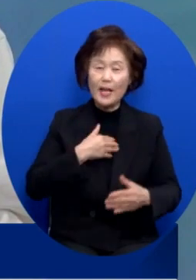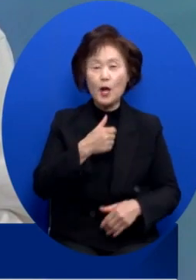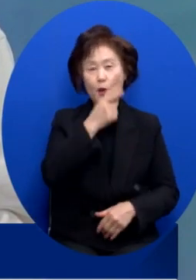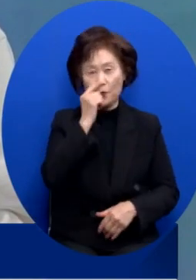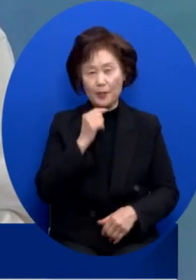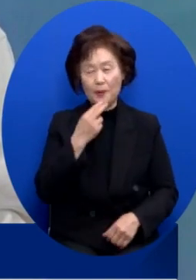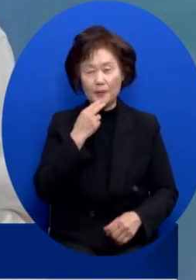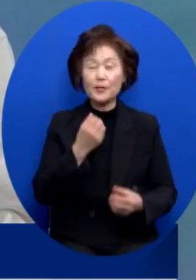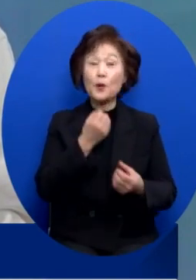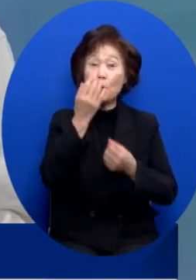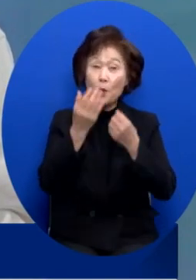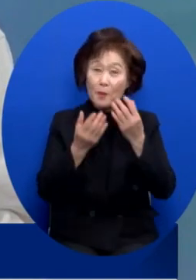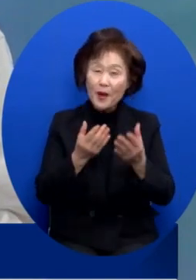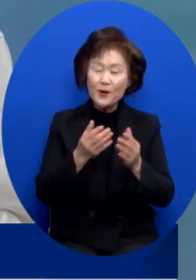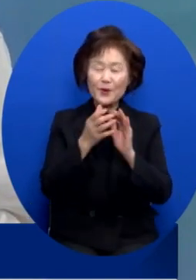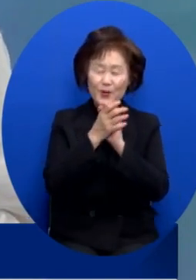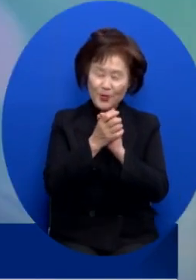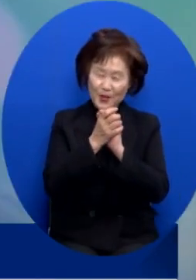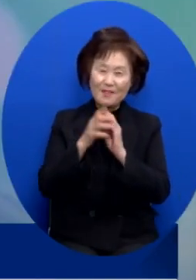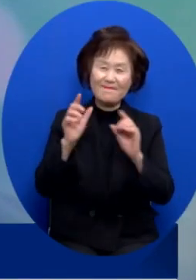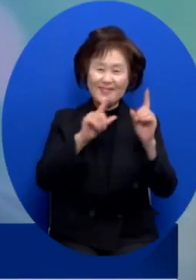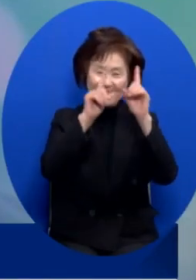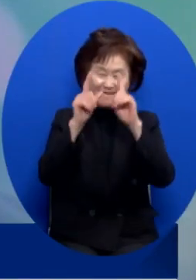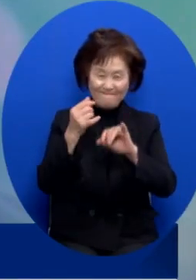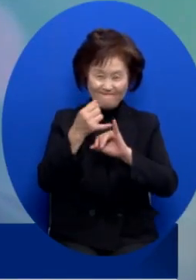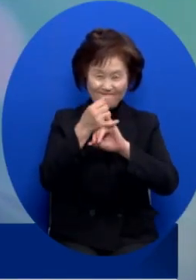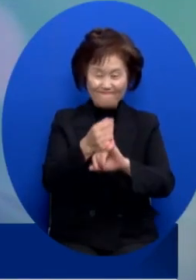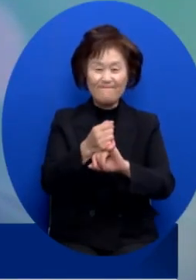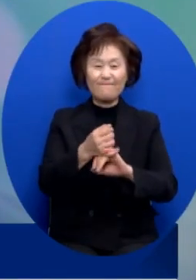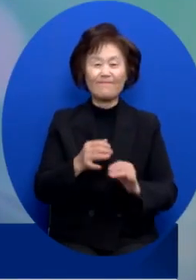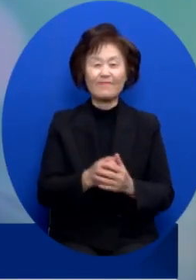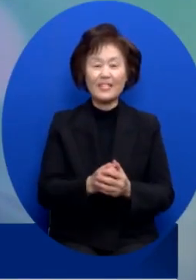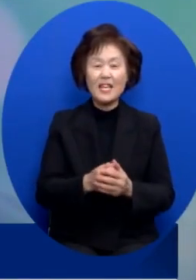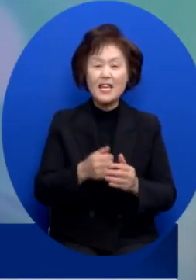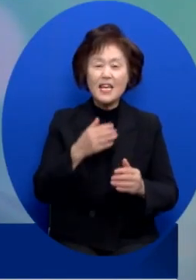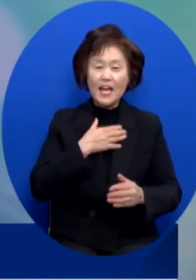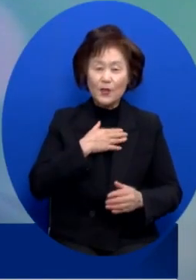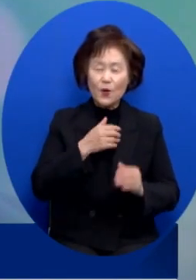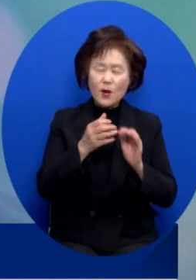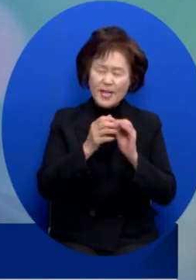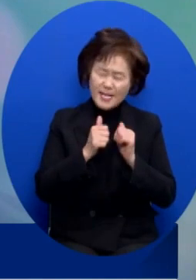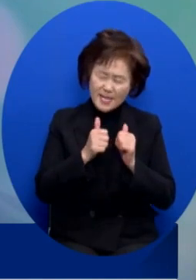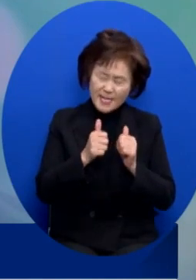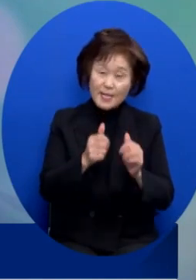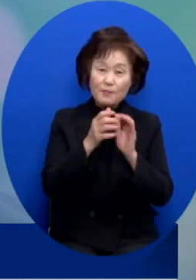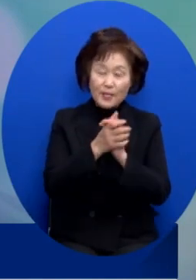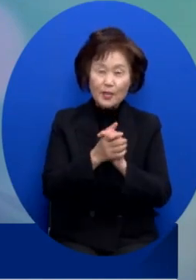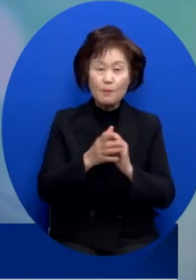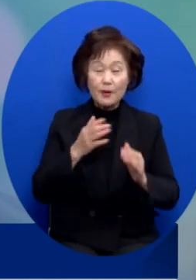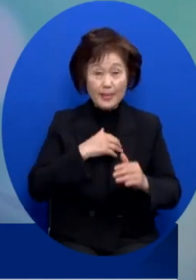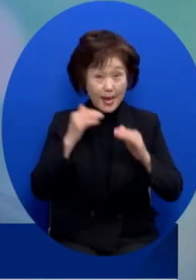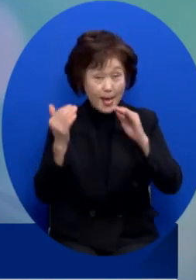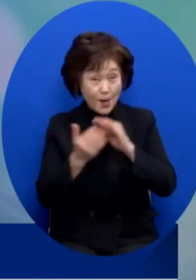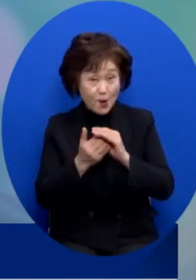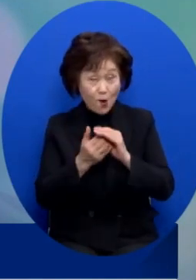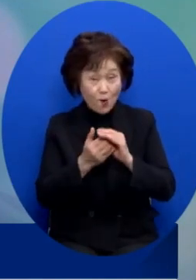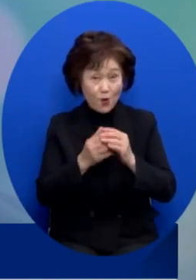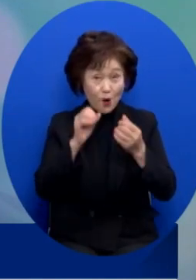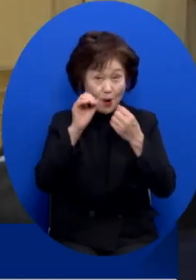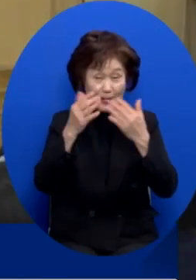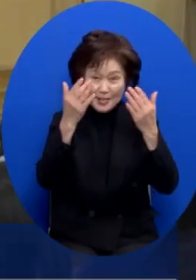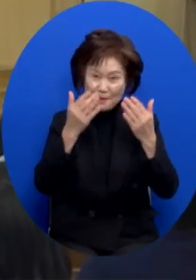가지고 늘 기도함으로 살아가려고 합니다. 저도 기도 열심히 하면서 이루고 싶은 걸 이루는 삶이 되면